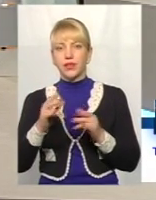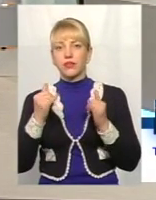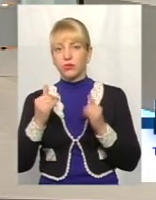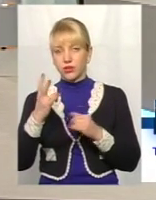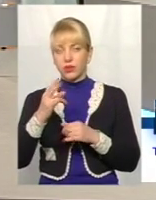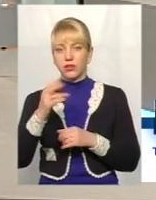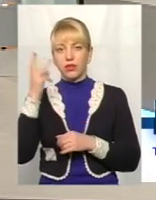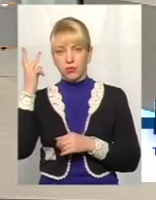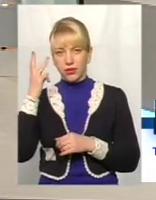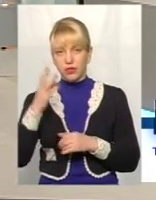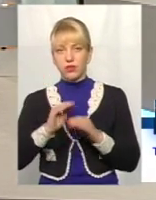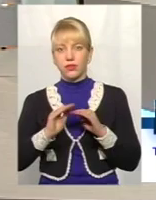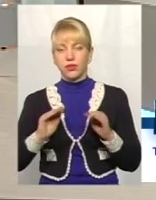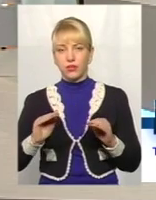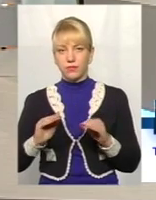Хмельниччині діти